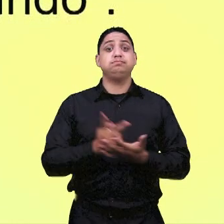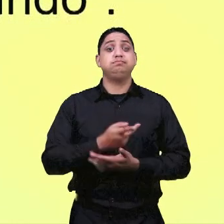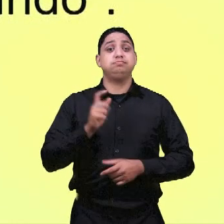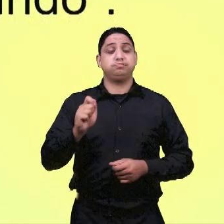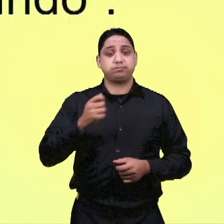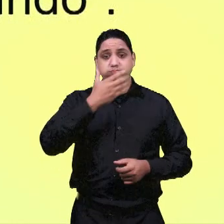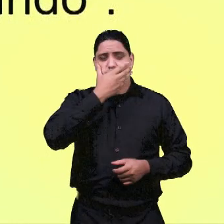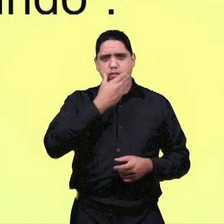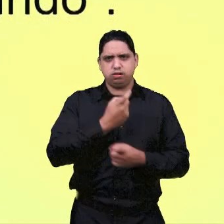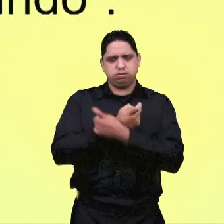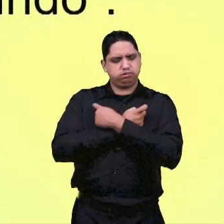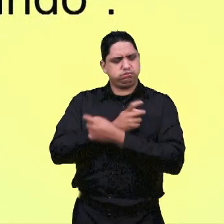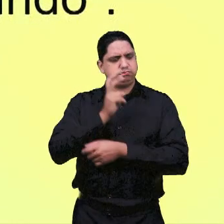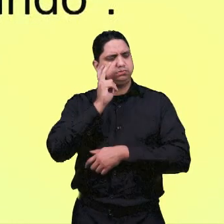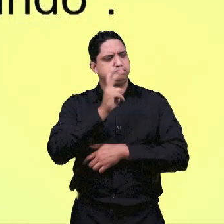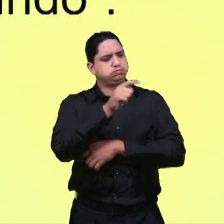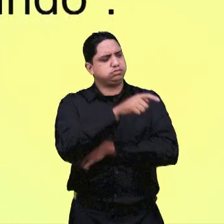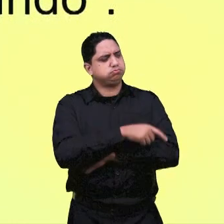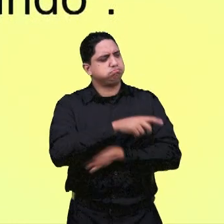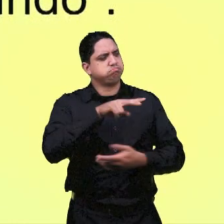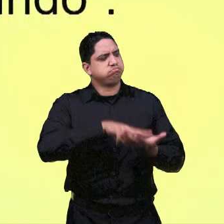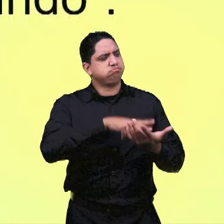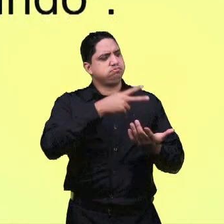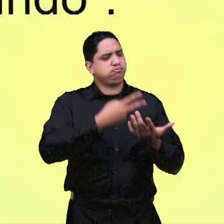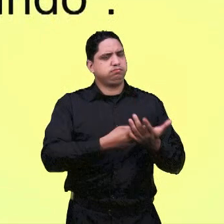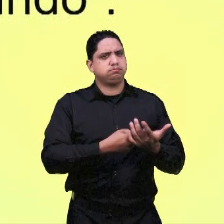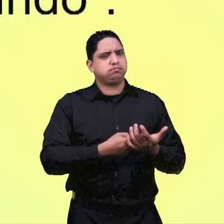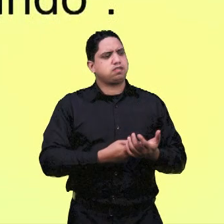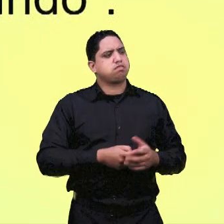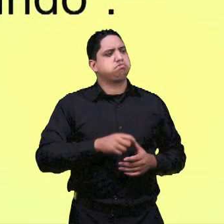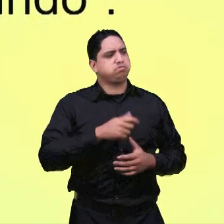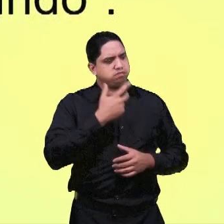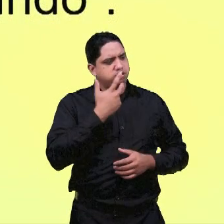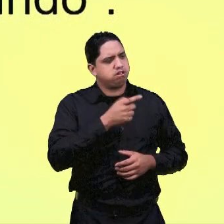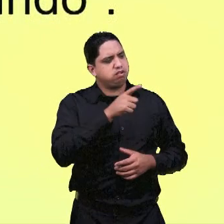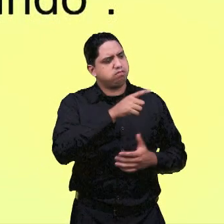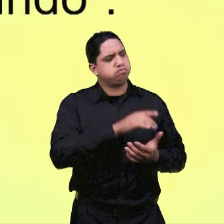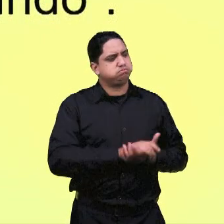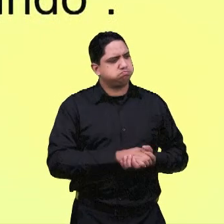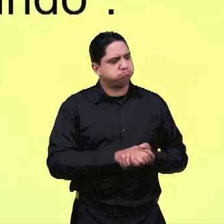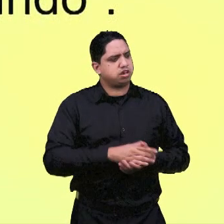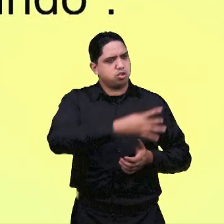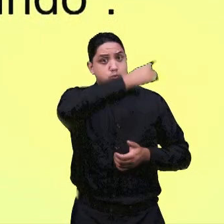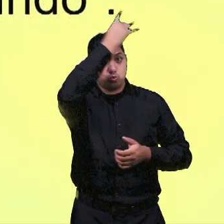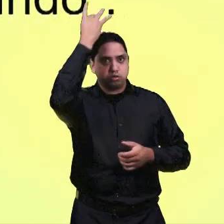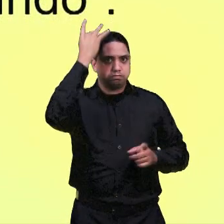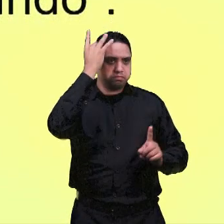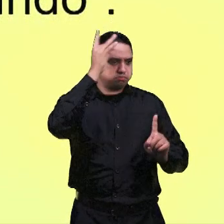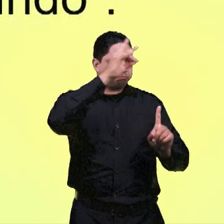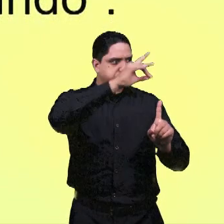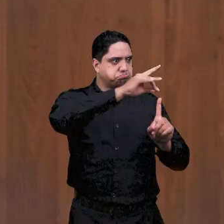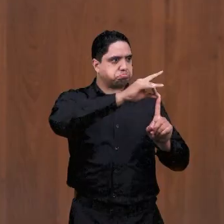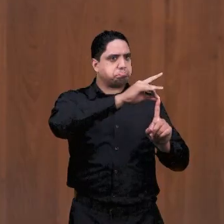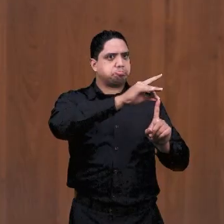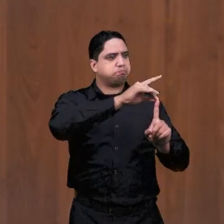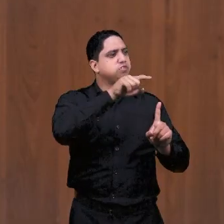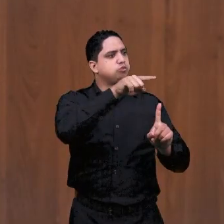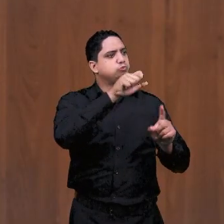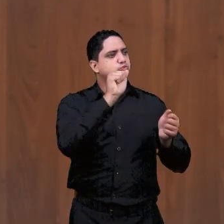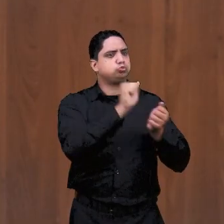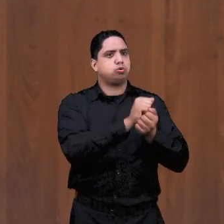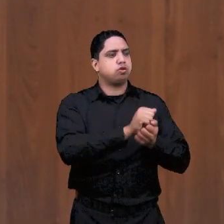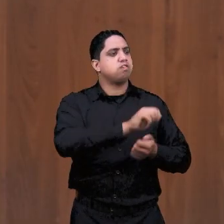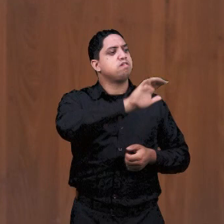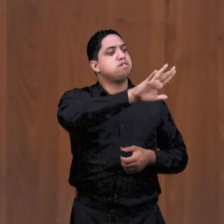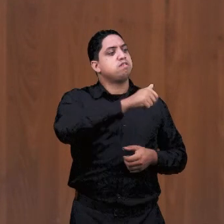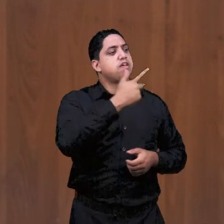Pharaon, en voyant que Joseph avait interprété les rêves, a reconnu que l'Esprit de Dieu était sur lui.